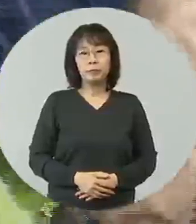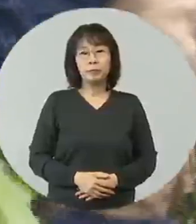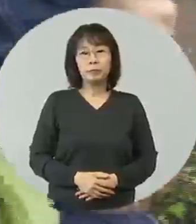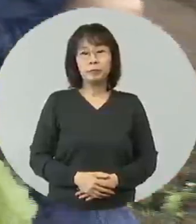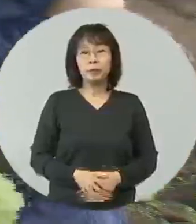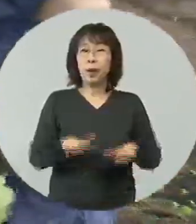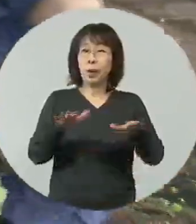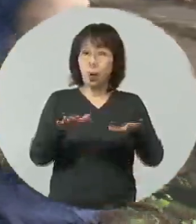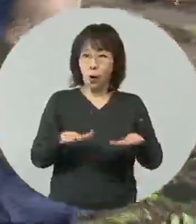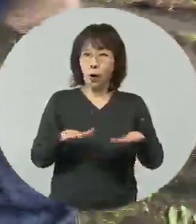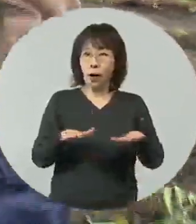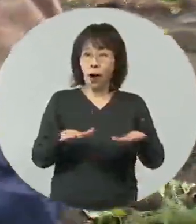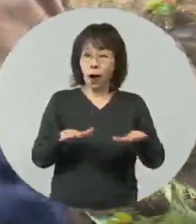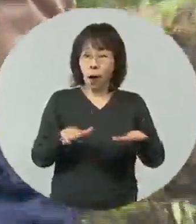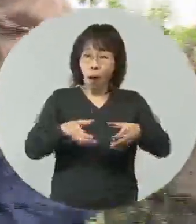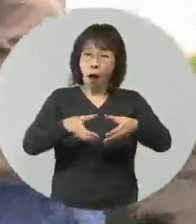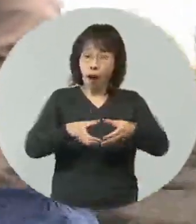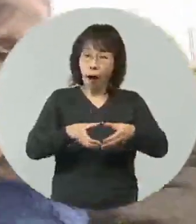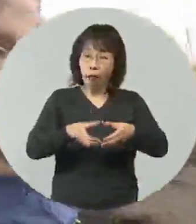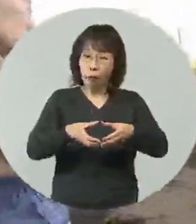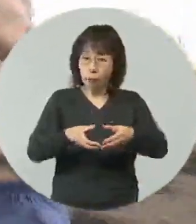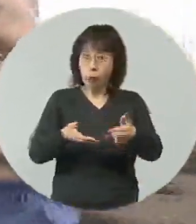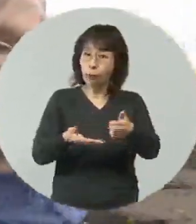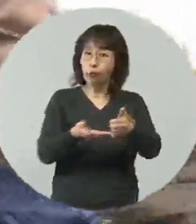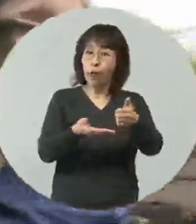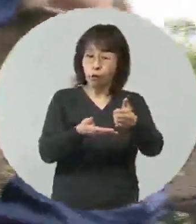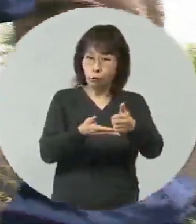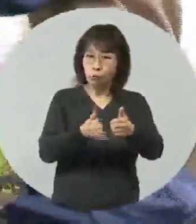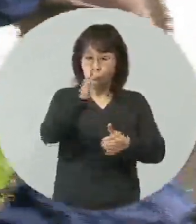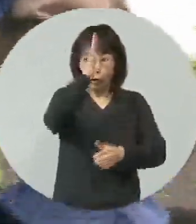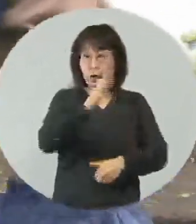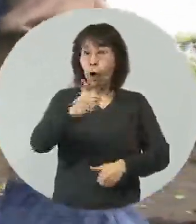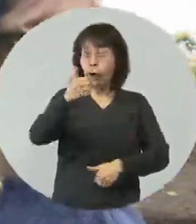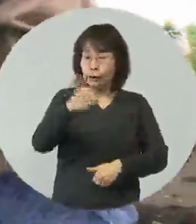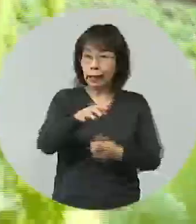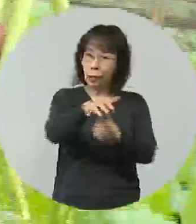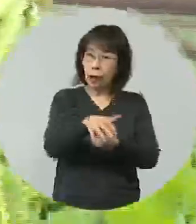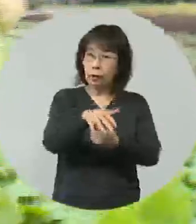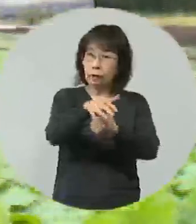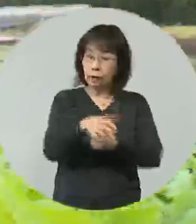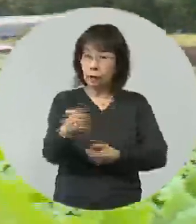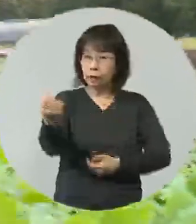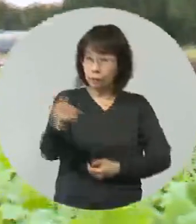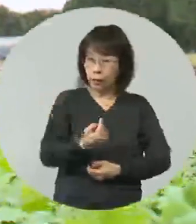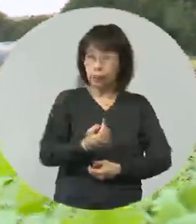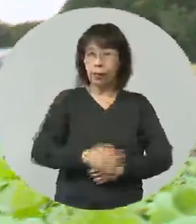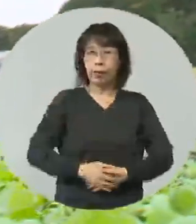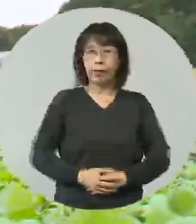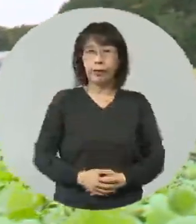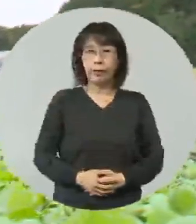ということで、今回は株を生産している市川さんの畑にお邪魔しました。